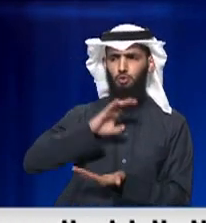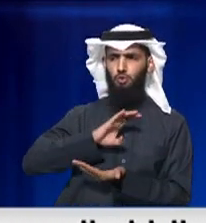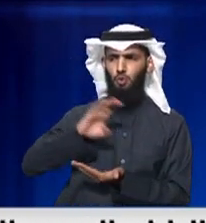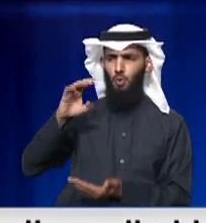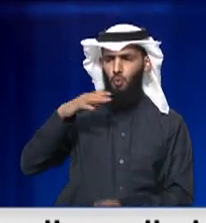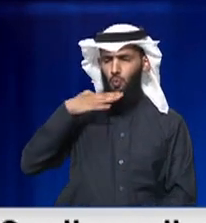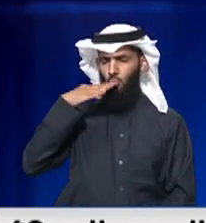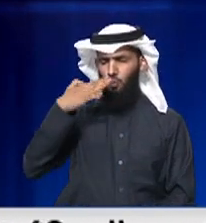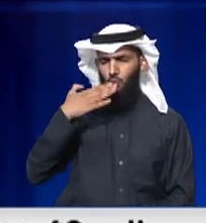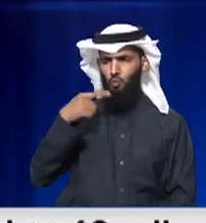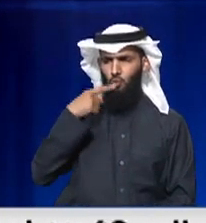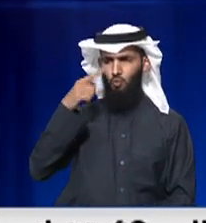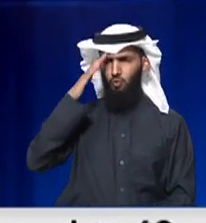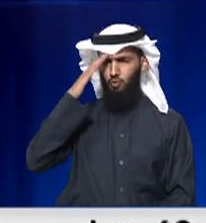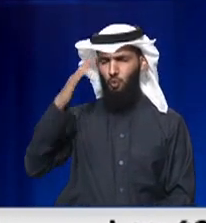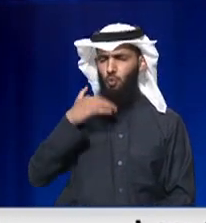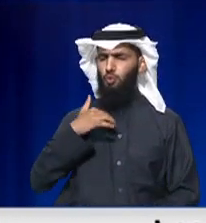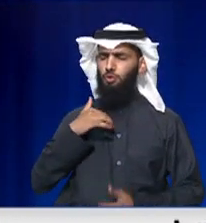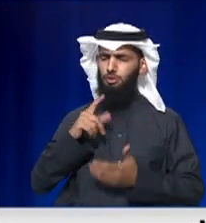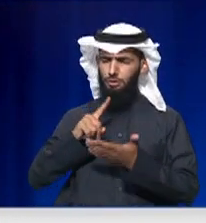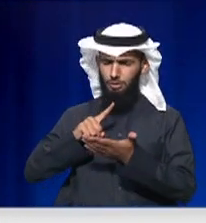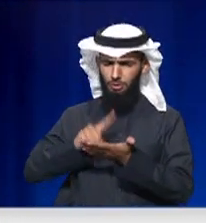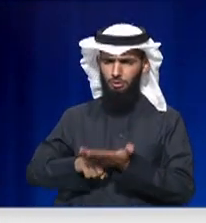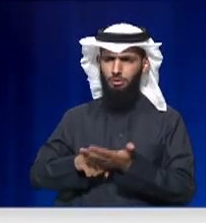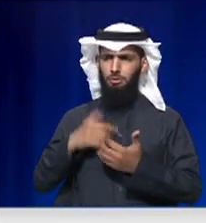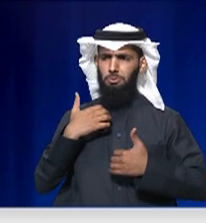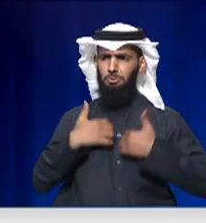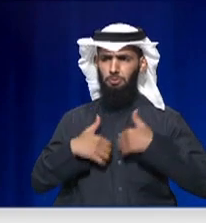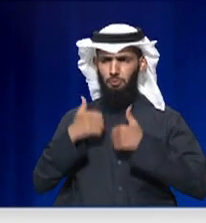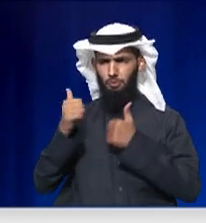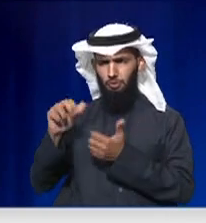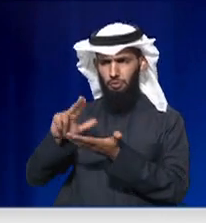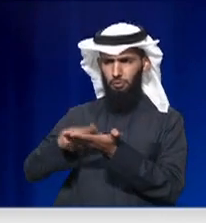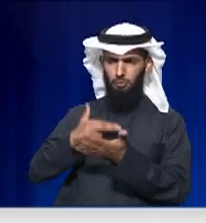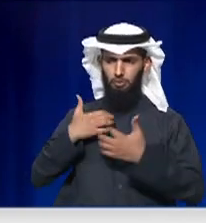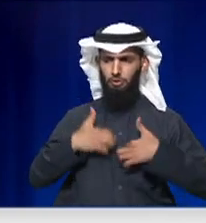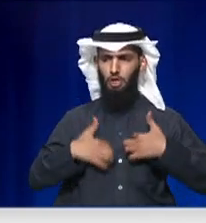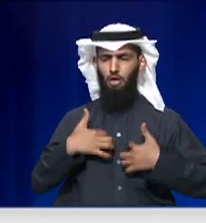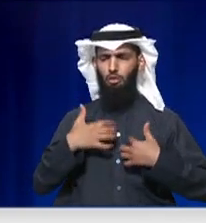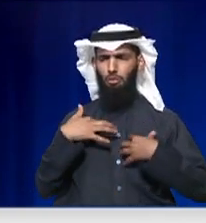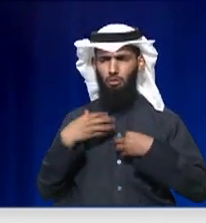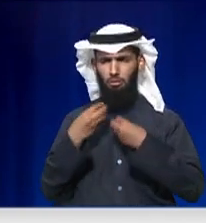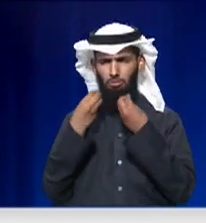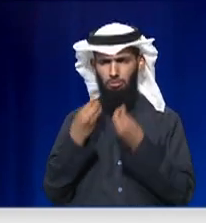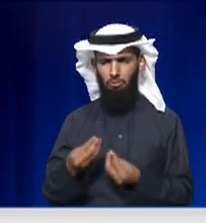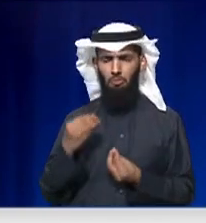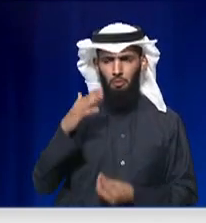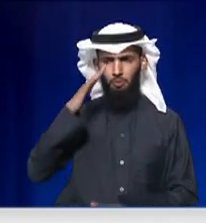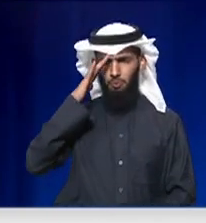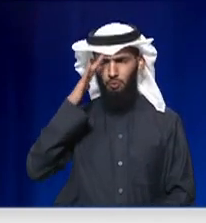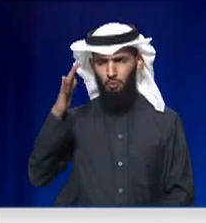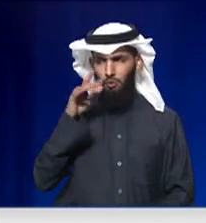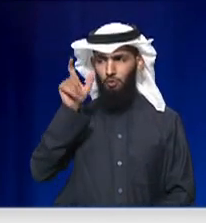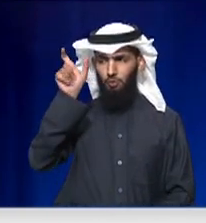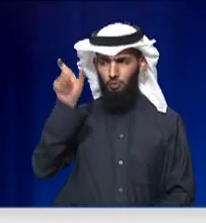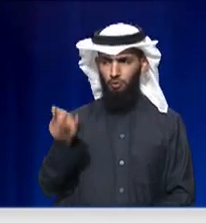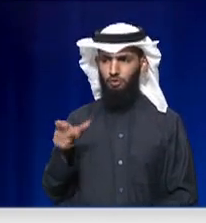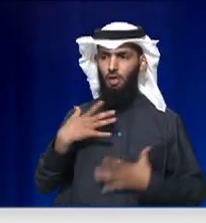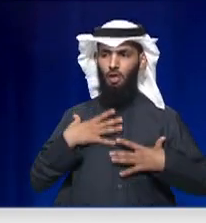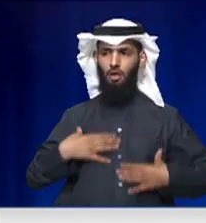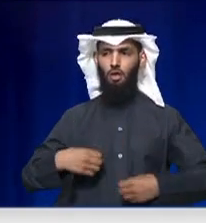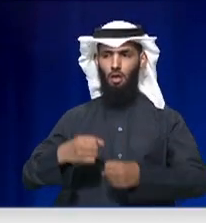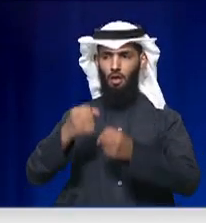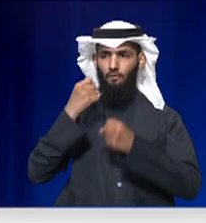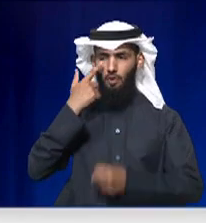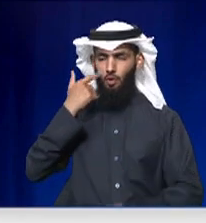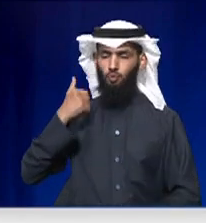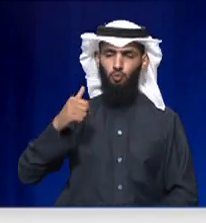حفظه الله خلص شكره على ما عبرت عنه فخامتها من تهنئه ومن طيب المشاعر متمنيه لفخامتها مفر صحه